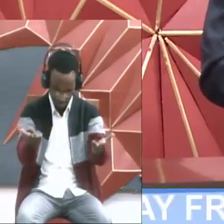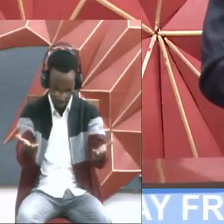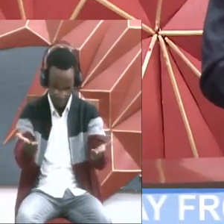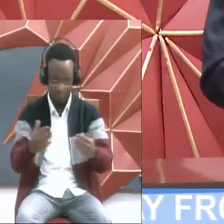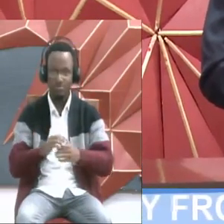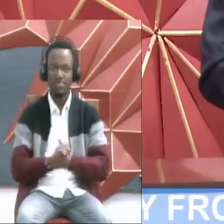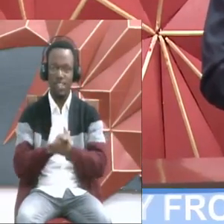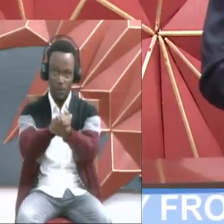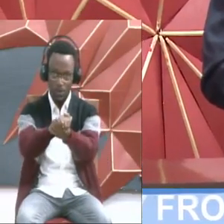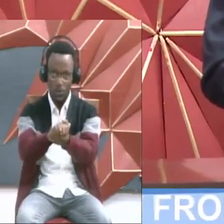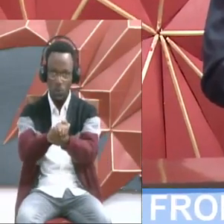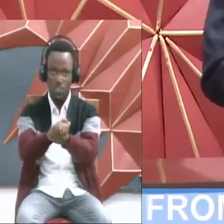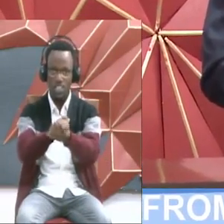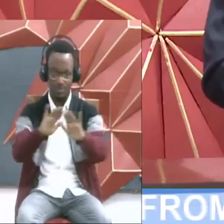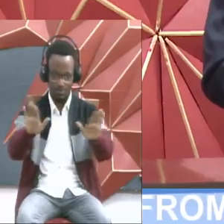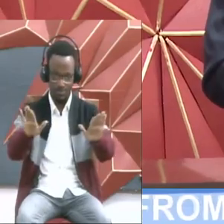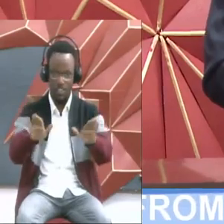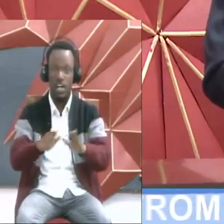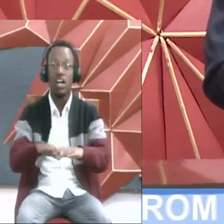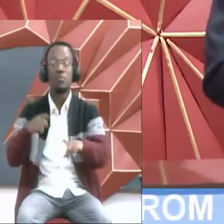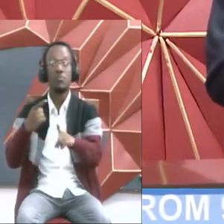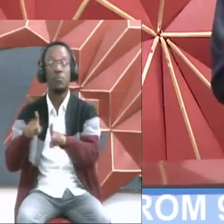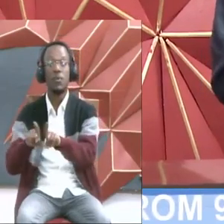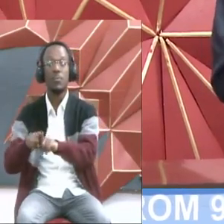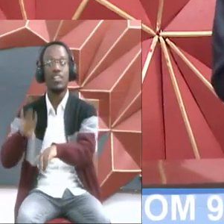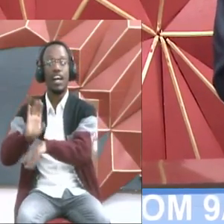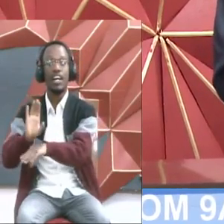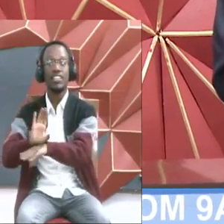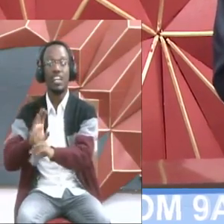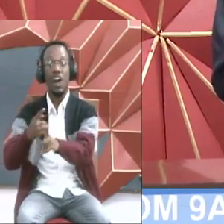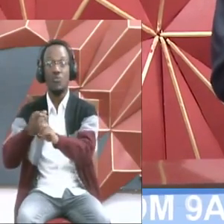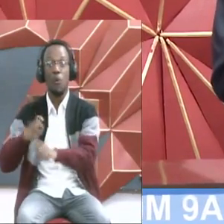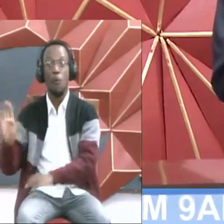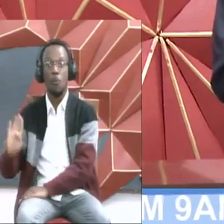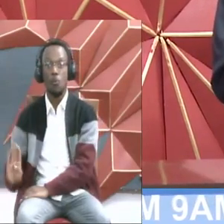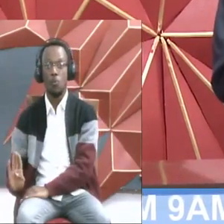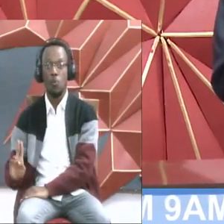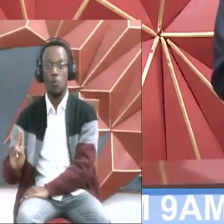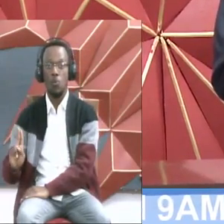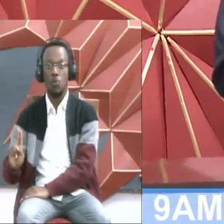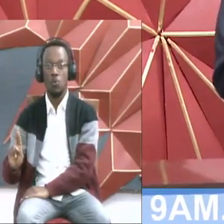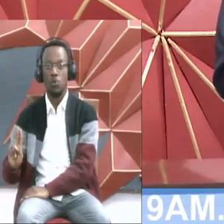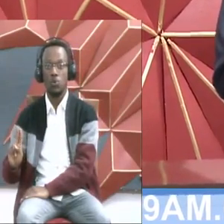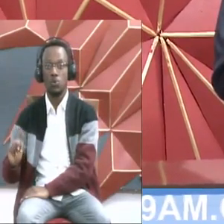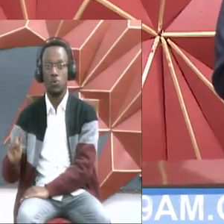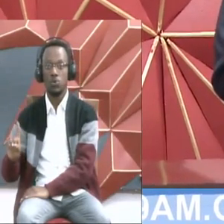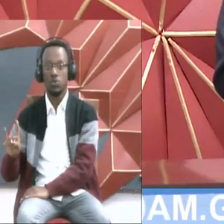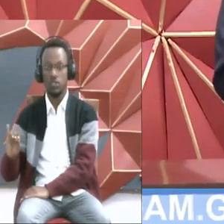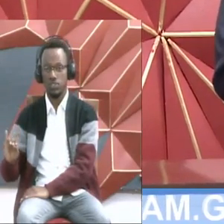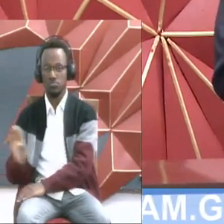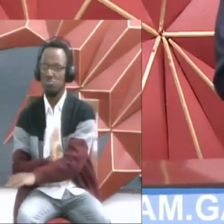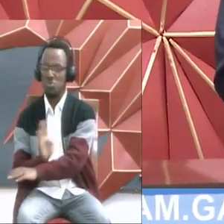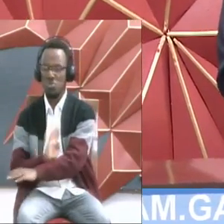moi individuellement, et les salutations de l'Assemblée de Gitega au Burundi.